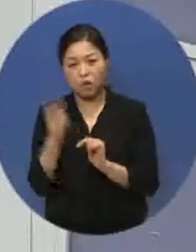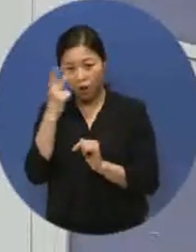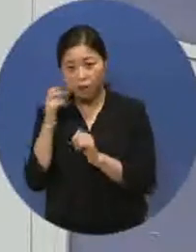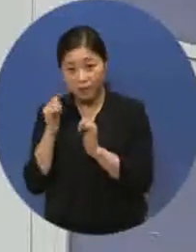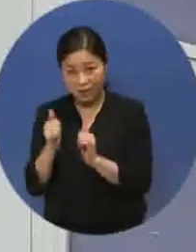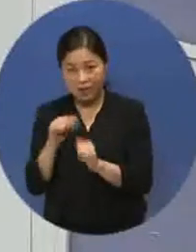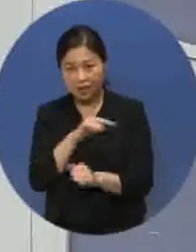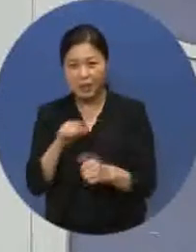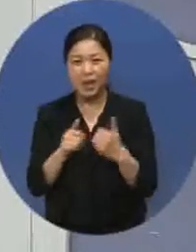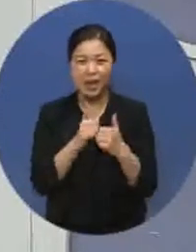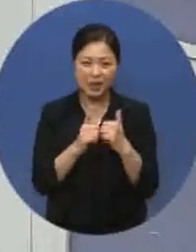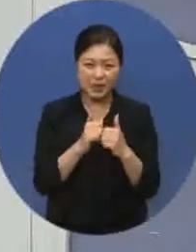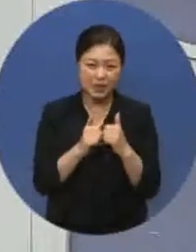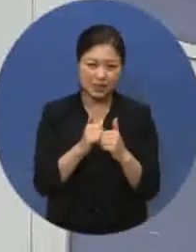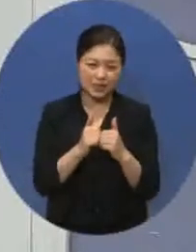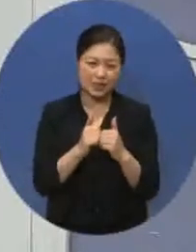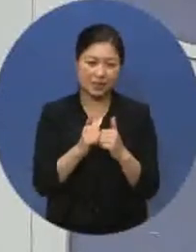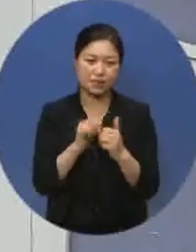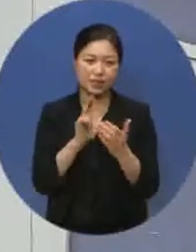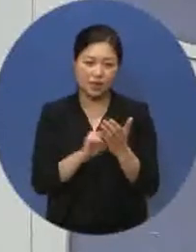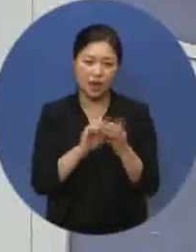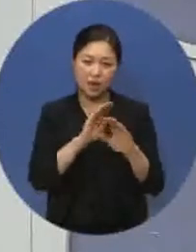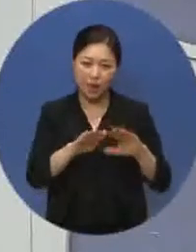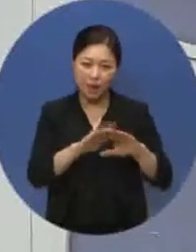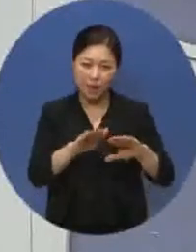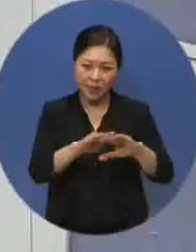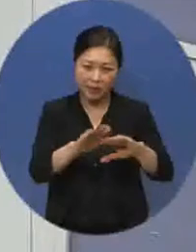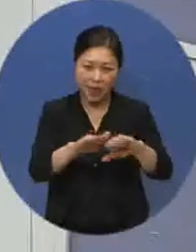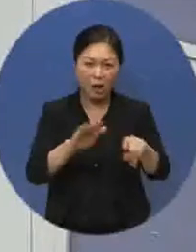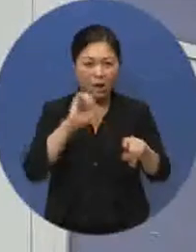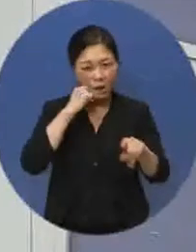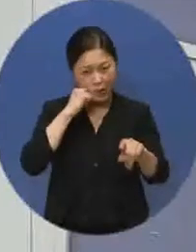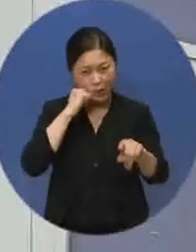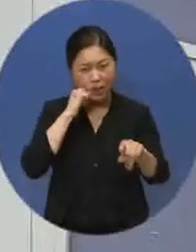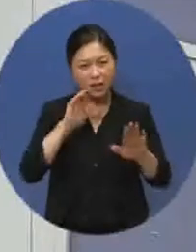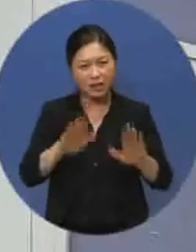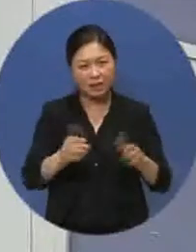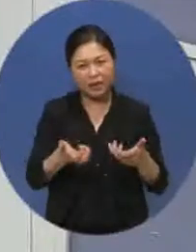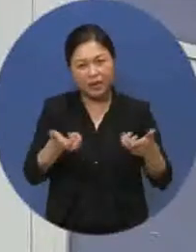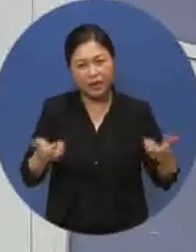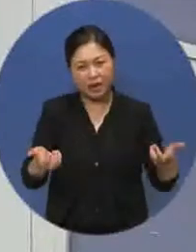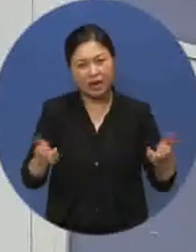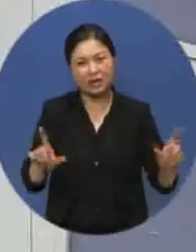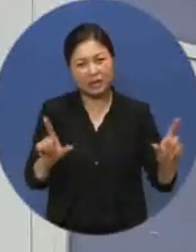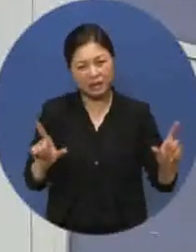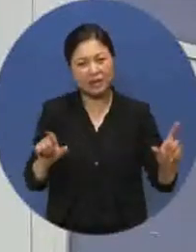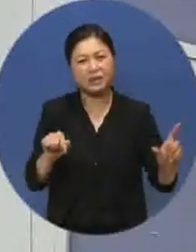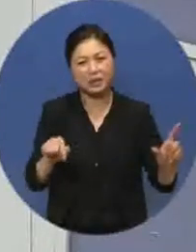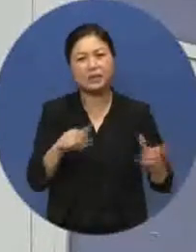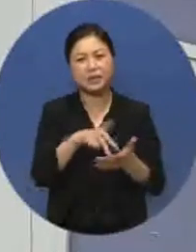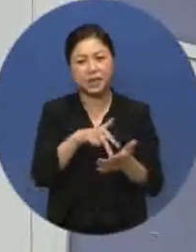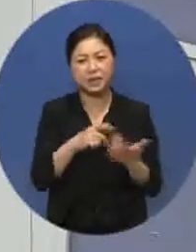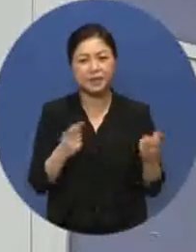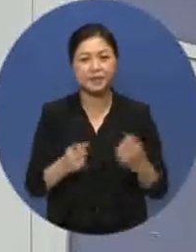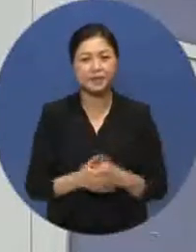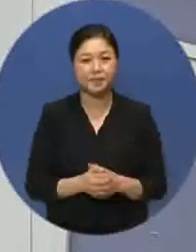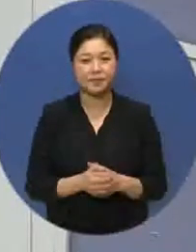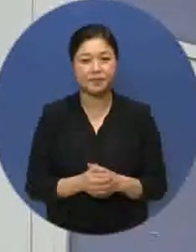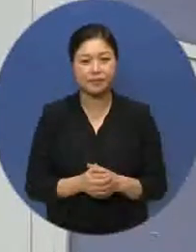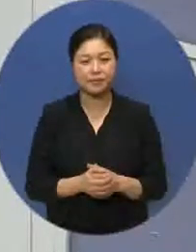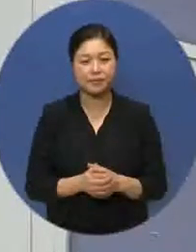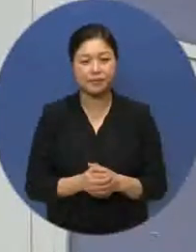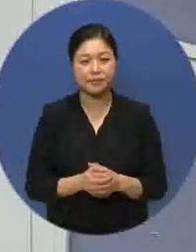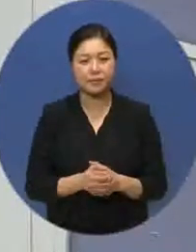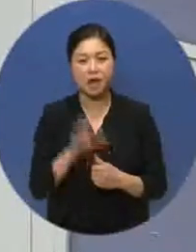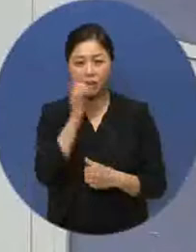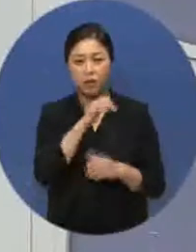사회 갈등이 쉽게 그 봉합될 수 없을 정도로 이미 벌어져 있다라고 생각합니다. 그런데 저희 대한변호사협회는